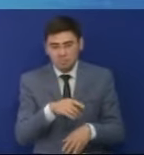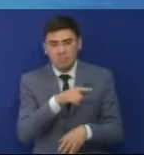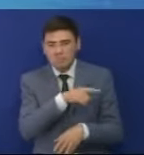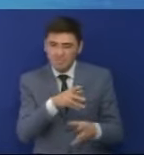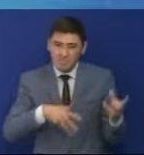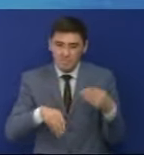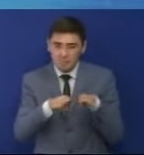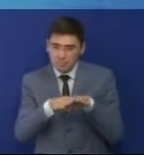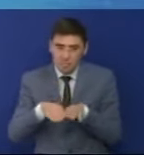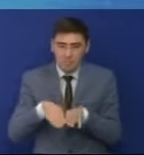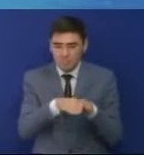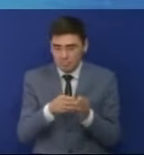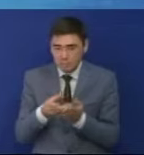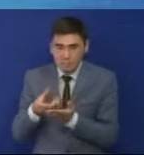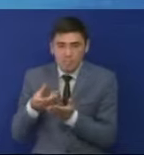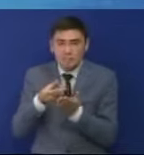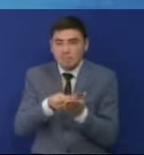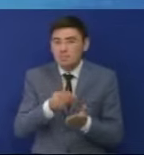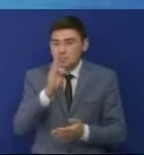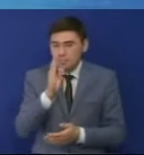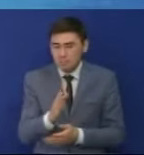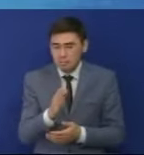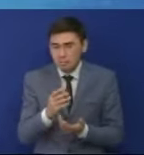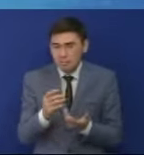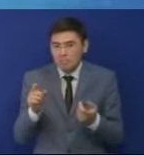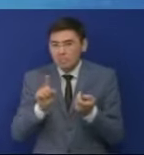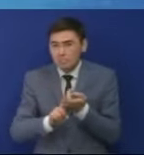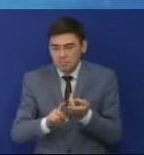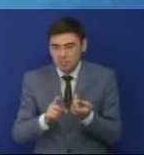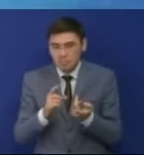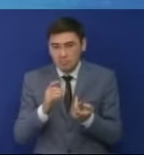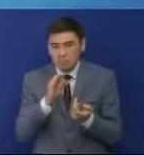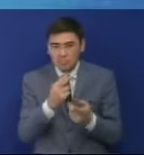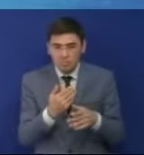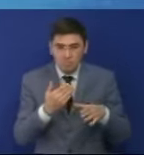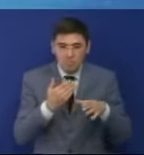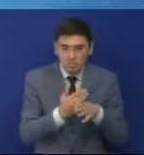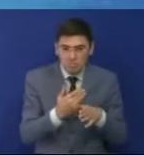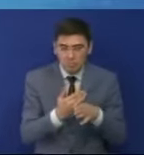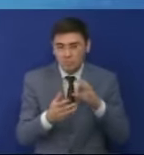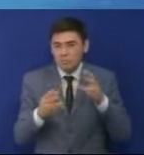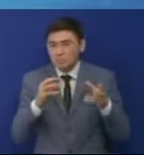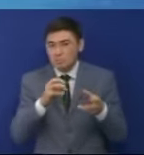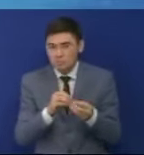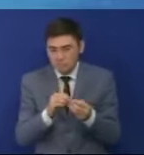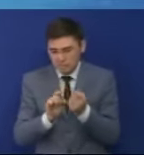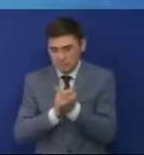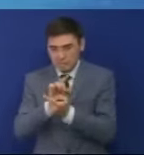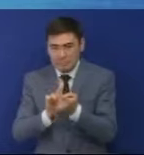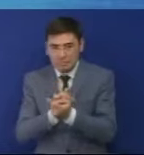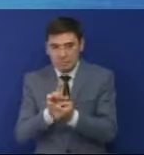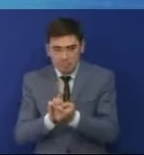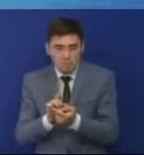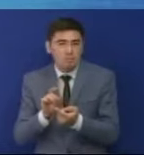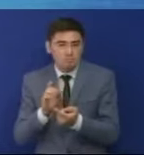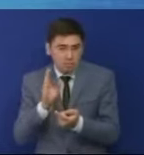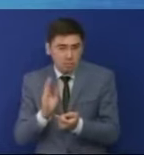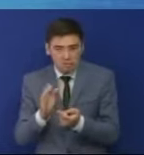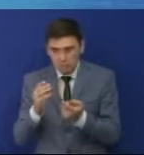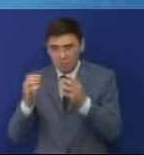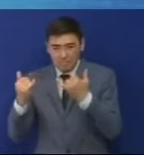енгізілмек. Жәрдемақының жаңа түрі үшін атаулы әлеуметтік көмекті есептеудің қолданыстағы жүйесі өзгертілетін болады. Тиісті